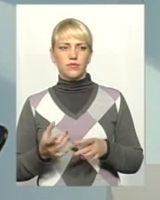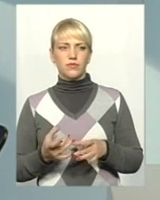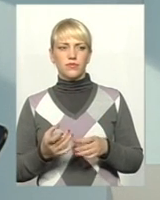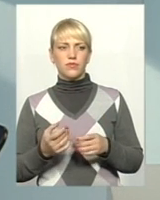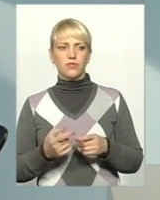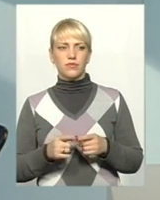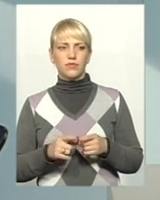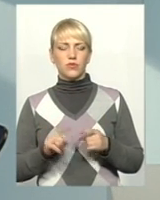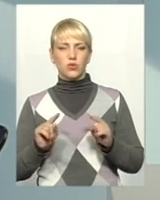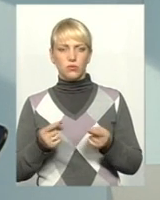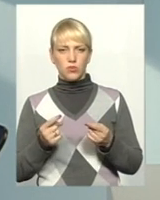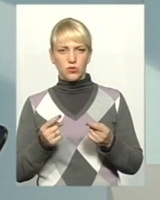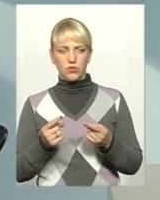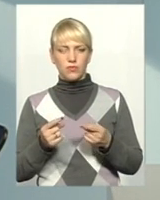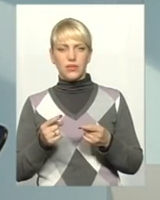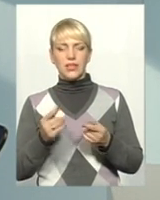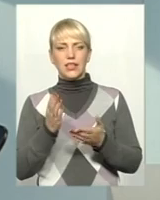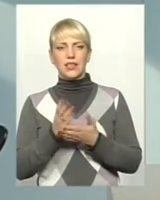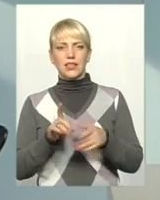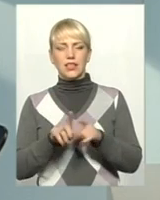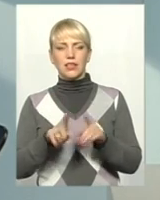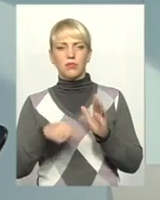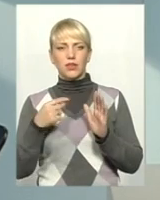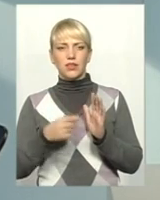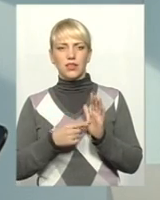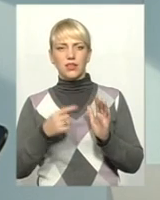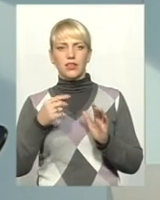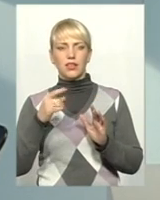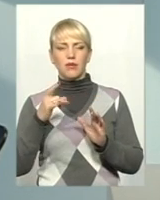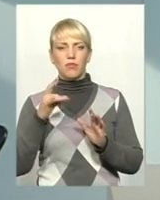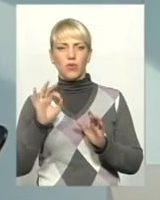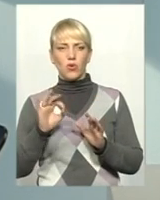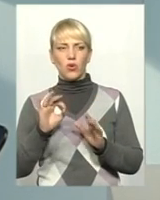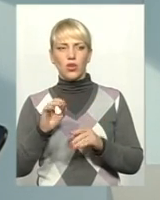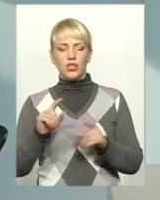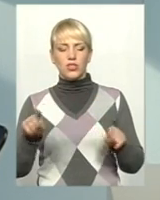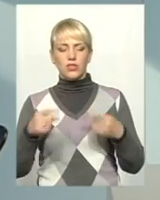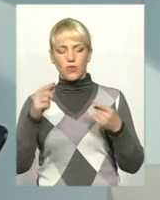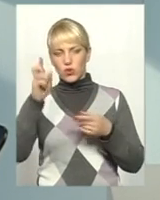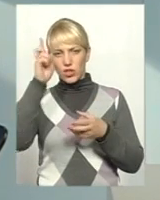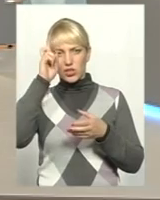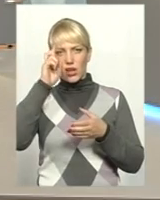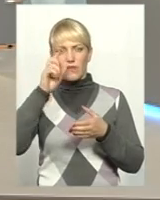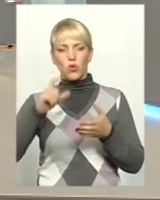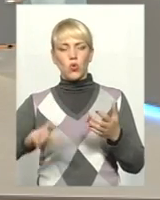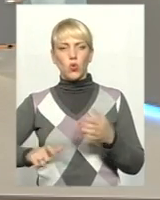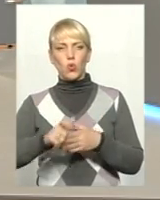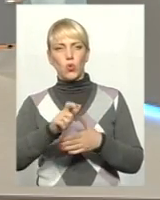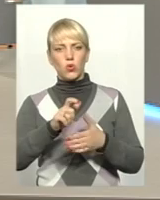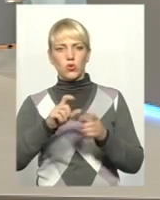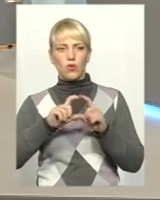Тому стало питання про створення дорожньо-державного фонду. І якщо ви знаєте, що...